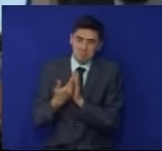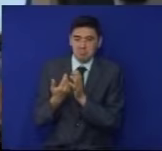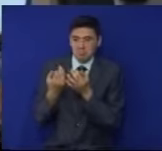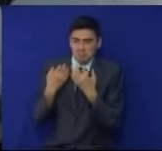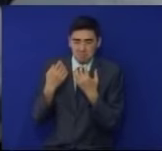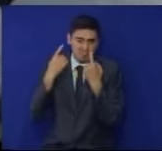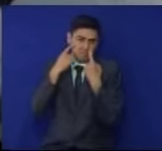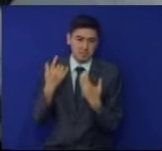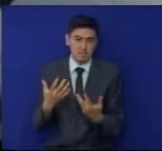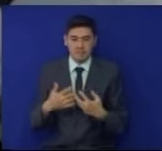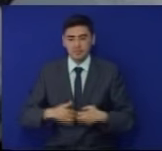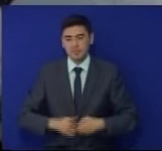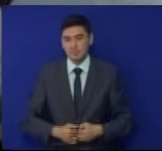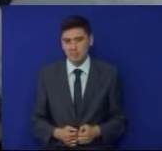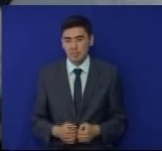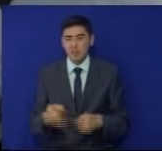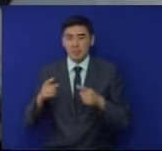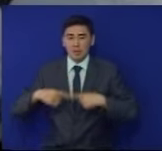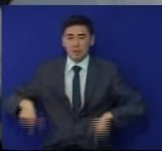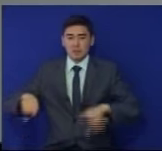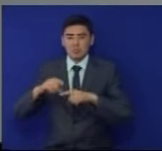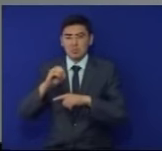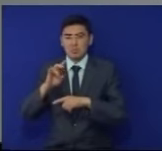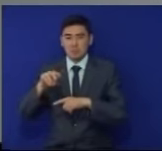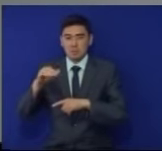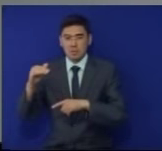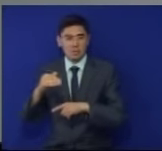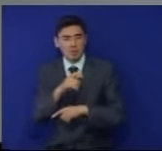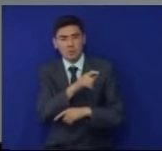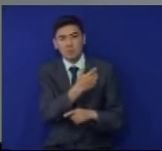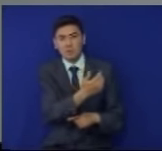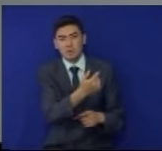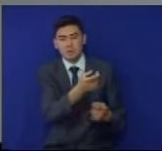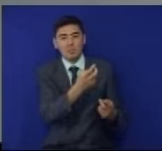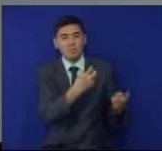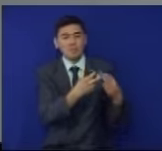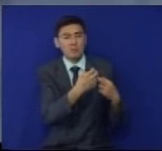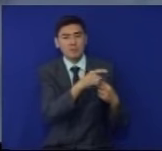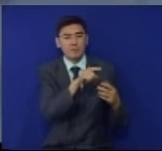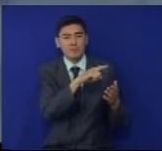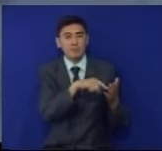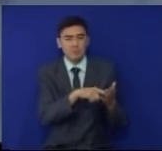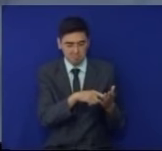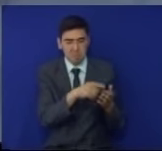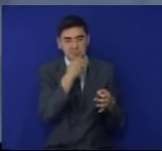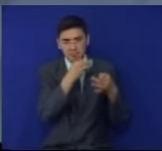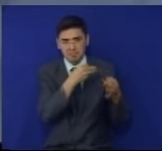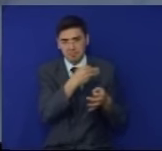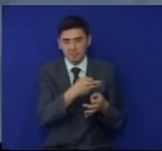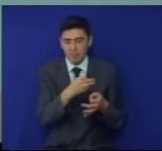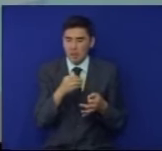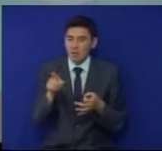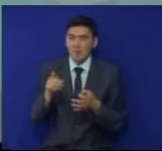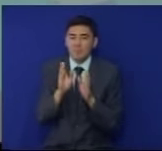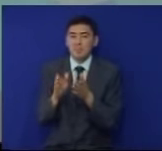все вопросы». Специалисты фонда ответили на все вопросы вкладчиков и разъяснили, как в целом работает пенсионная система. Отметим, что